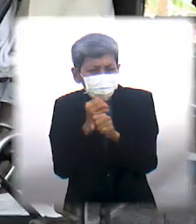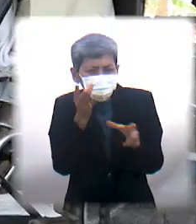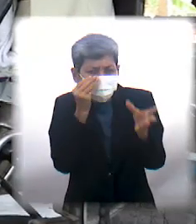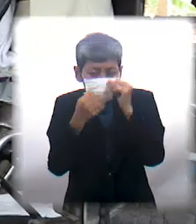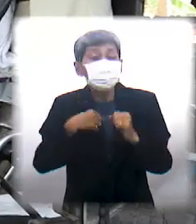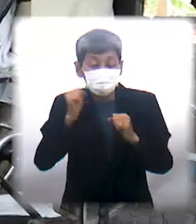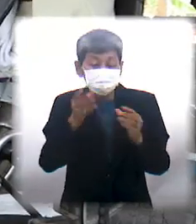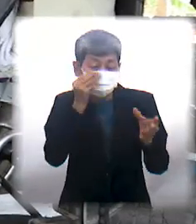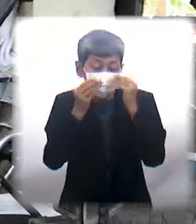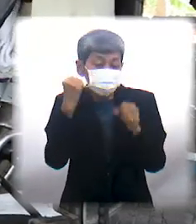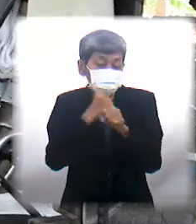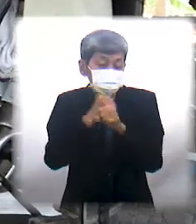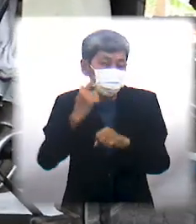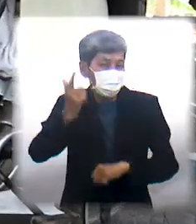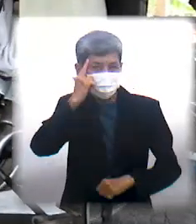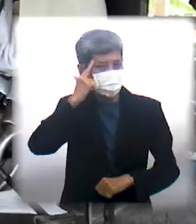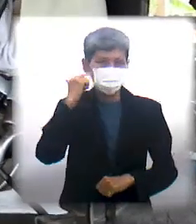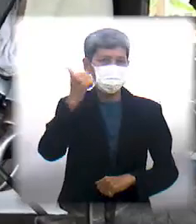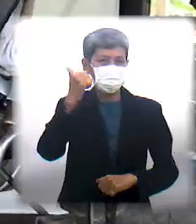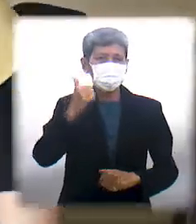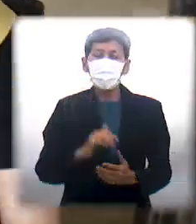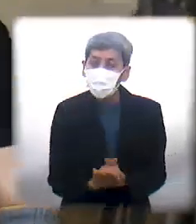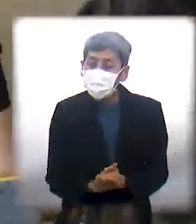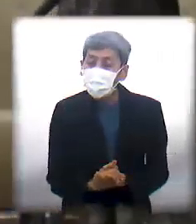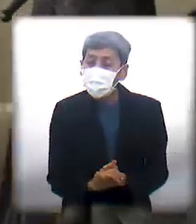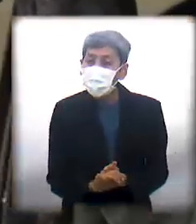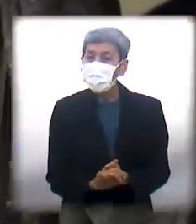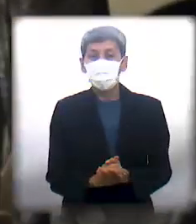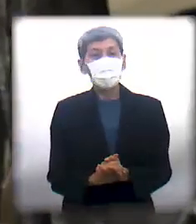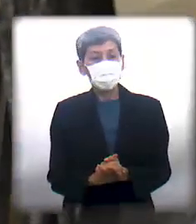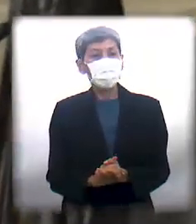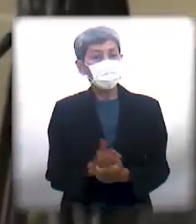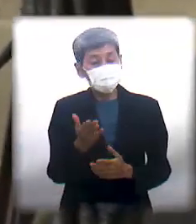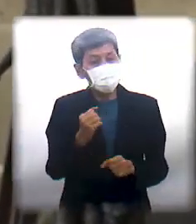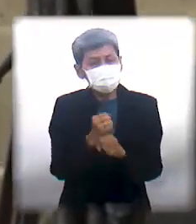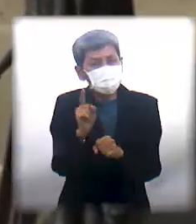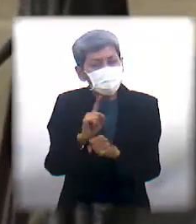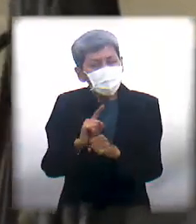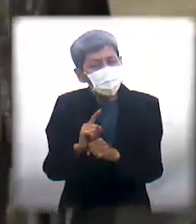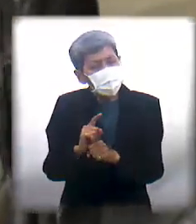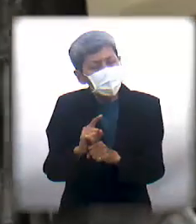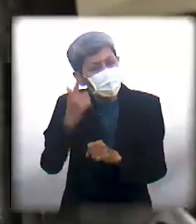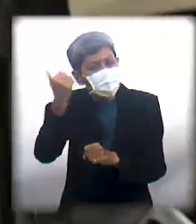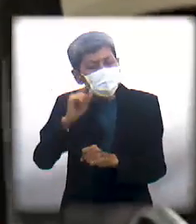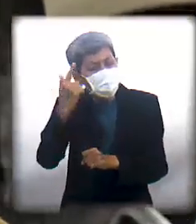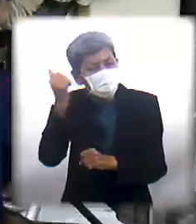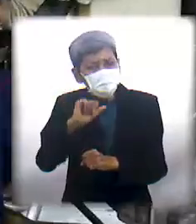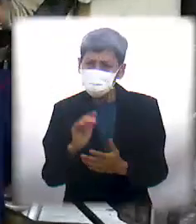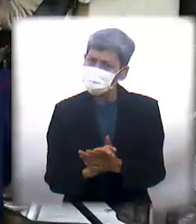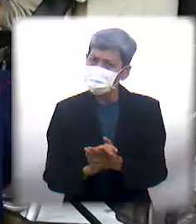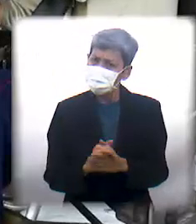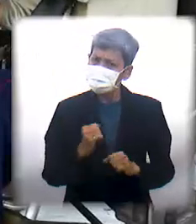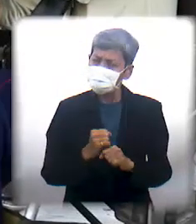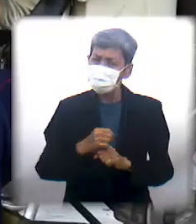ณ์ล้วนๆเลยเหรอพ ี่ใช่ครับประสบการณ์ล้วนๆเลยครับ โอ้โหเริ่มต้นนี่คือได้ยังไงอะคะทำไมจ